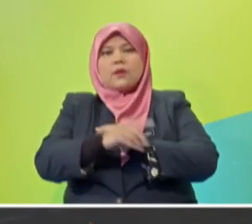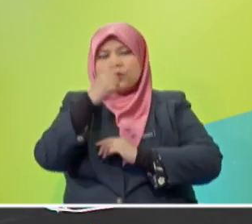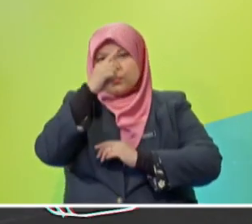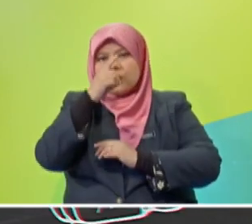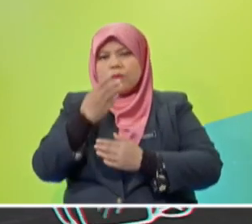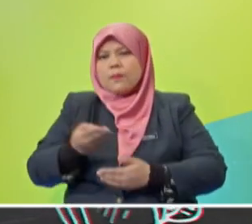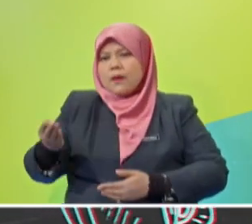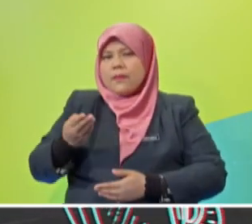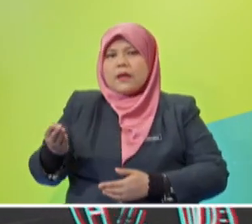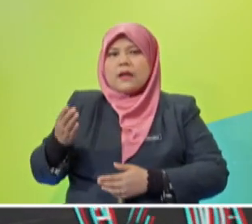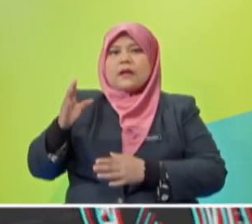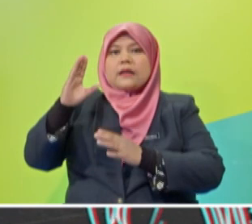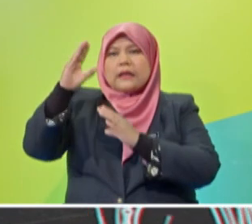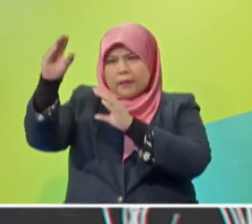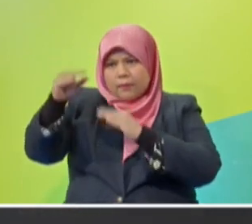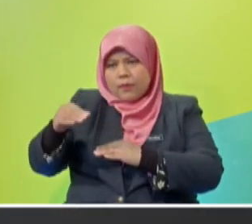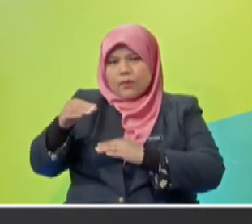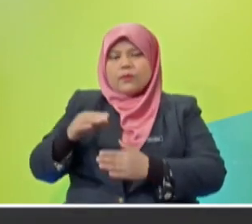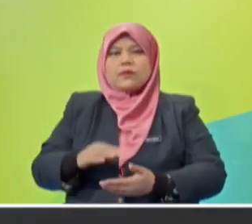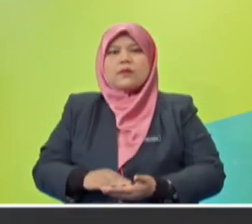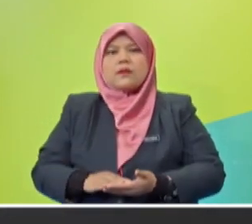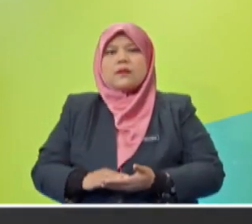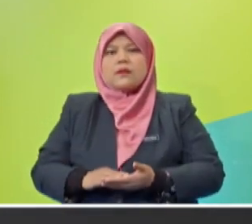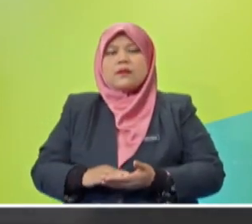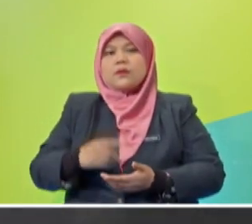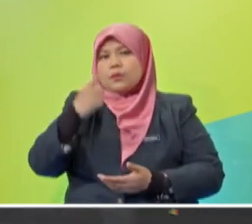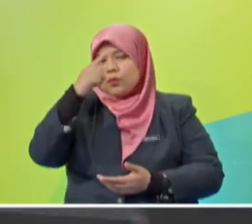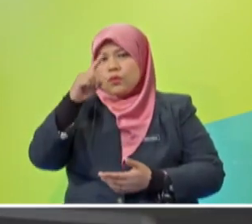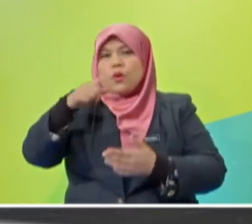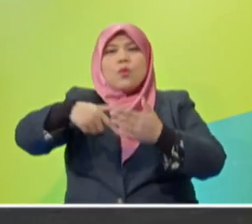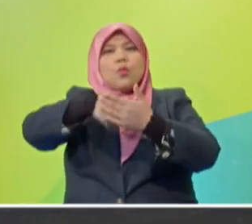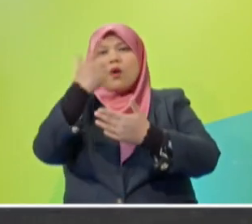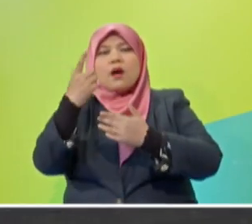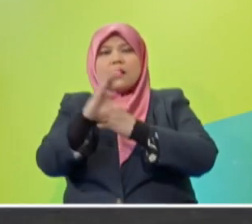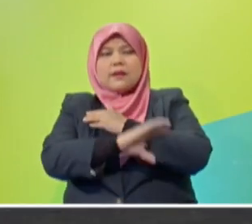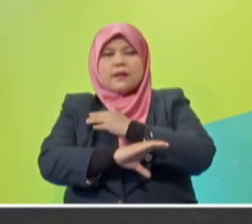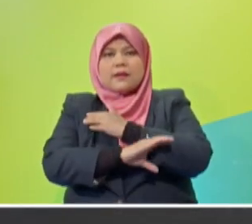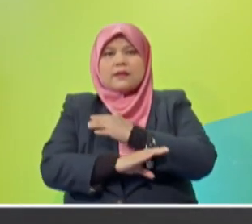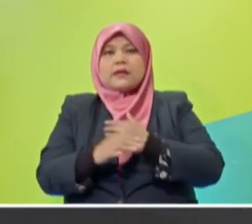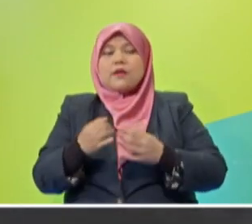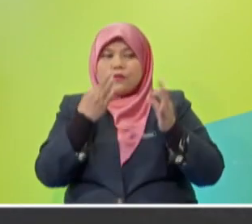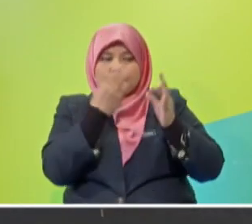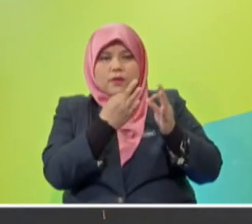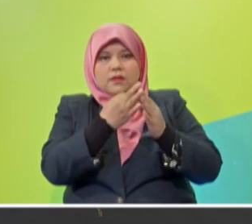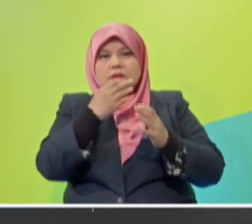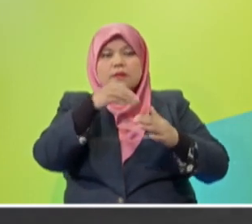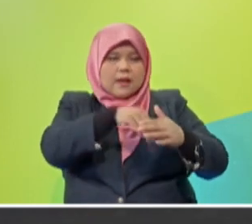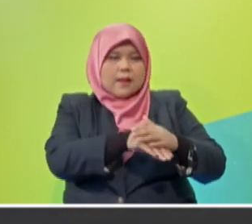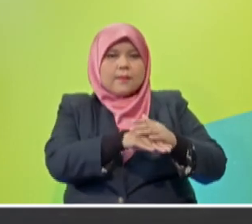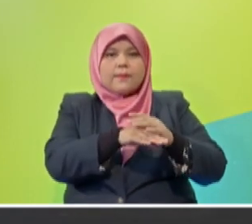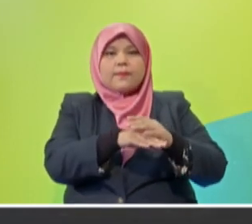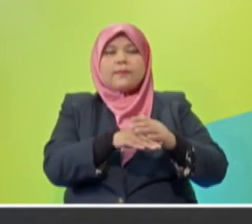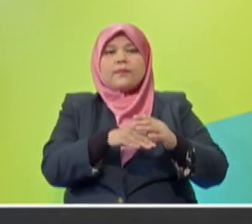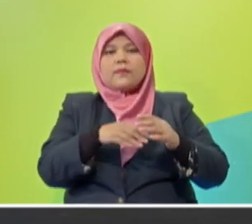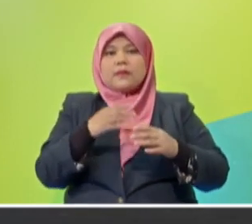import. Okey, maksudnya kita tak adalah bergantung produk dari luar negara. Kita boleh fokus kepada produk-produk dalam negara kita.